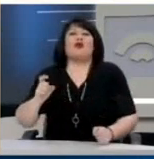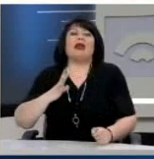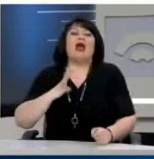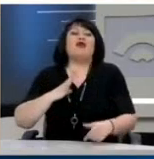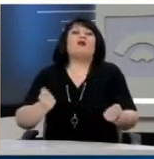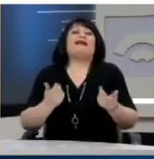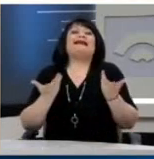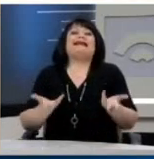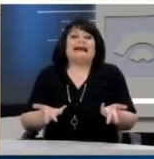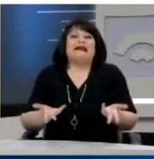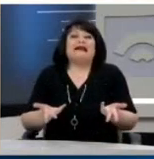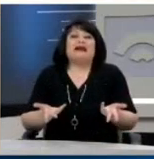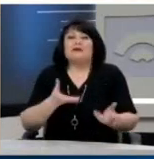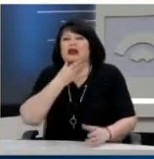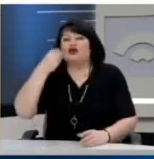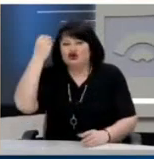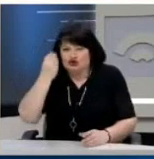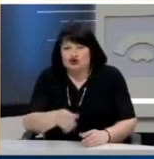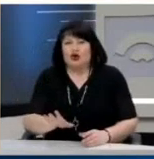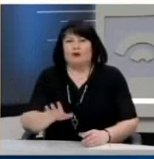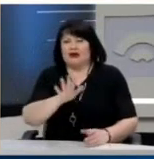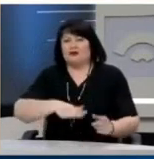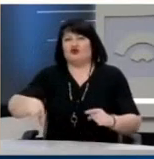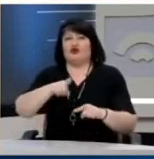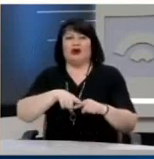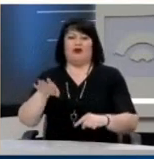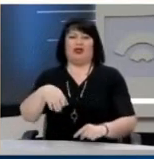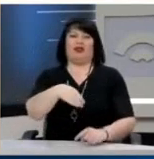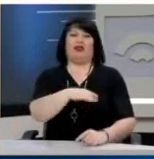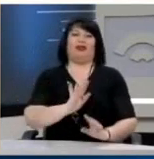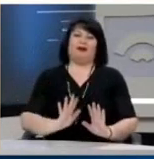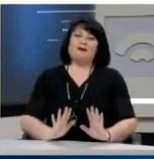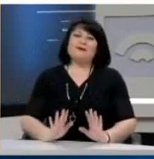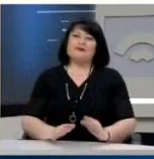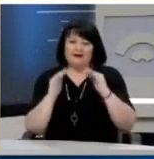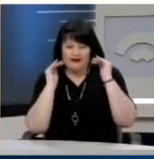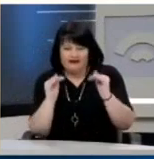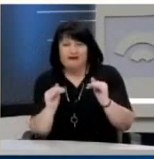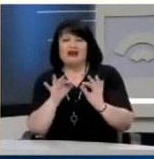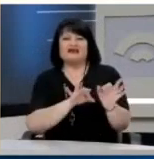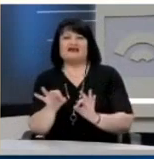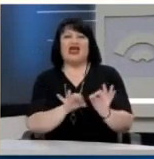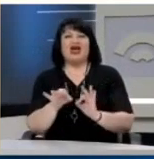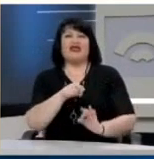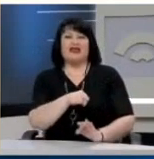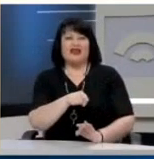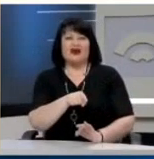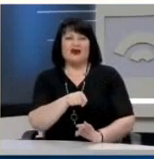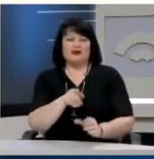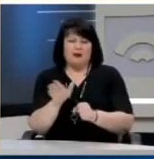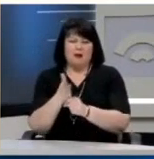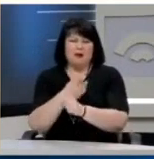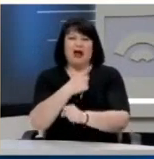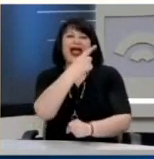ανθρώπων, την ταπείνωση ενός ολόκληρου λαού. Είναι το ίδιο ακριβώς σχέδιο το οποίο αφάνισε